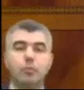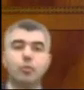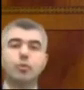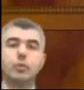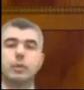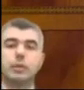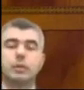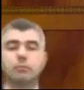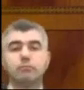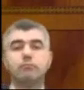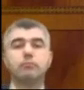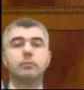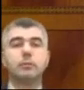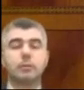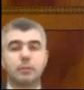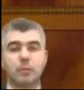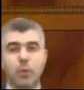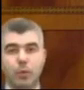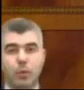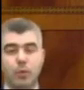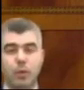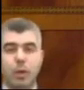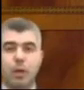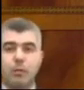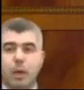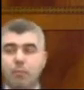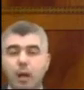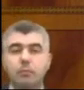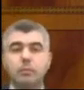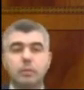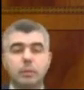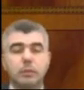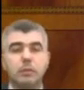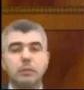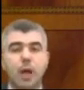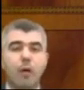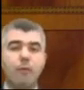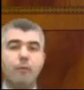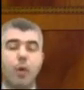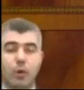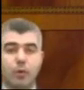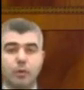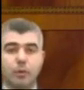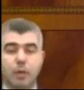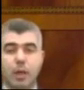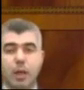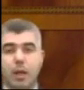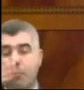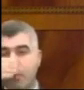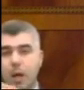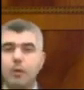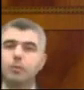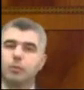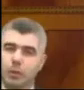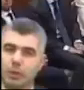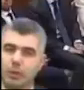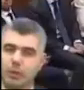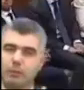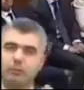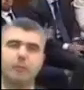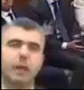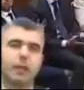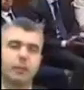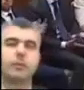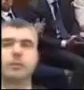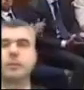70 عاما من اتفاقات سان كلو في إطار زيارة دولة يجريها إلى